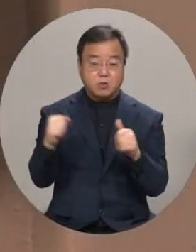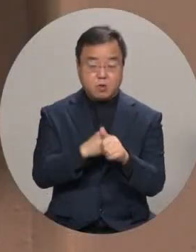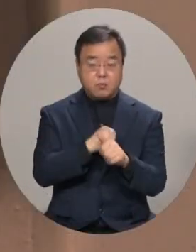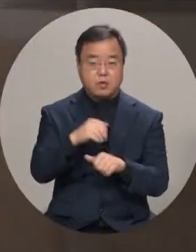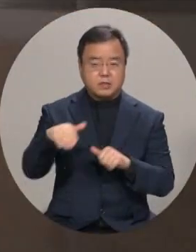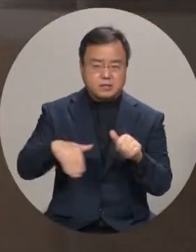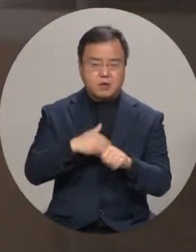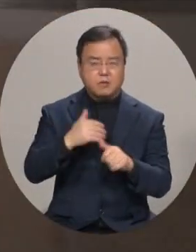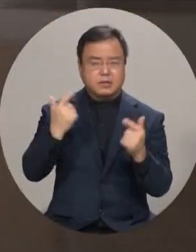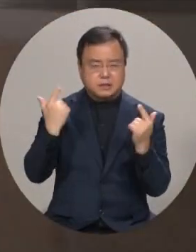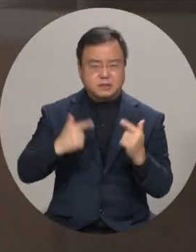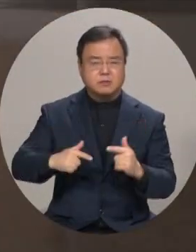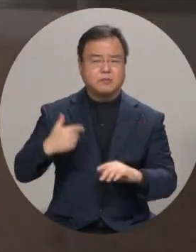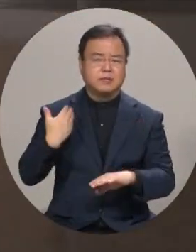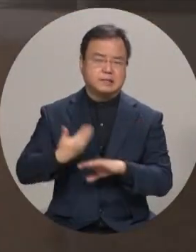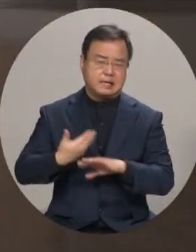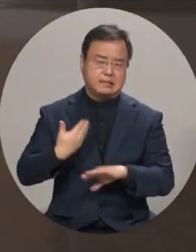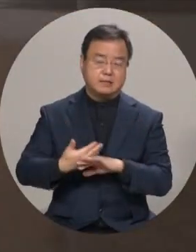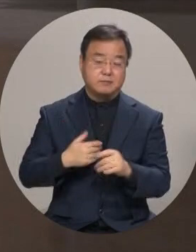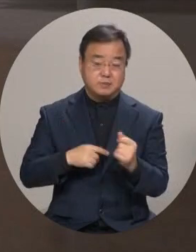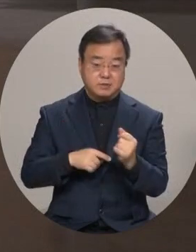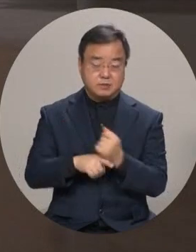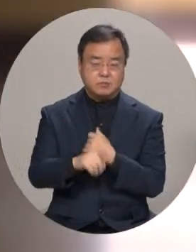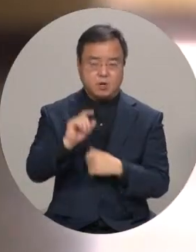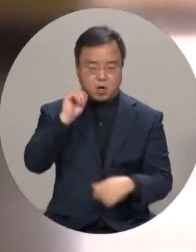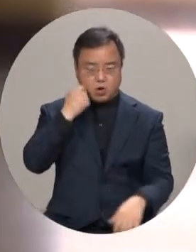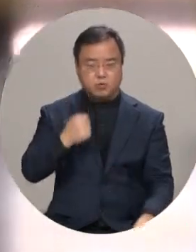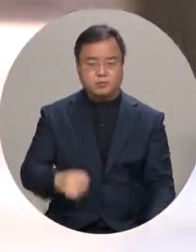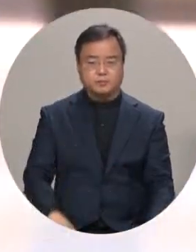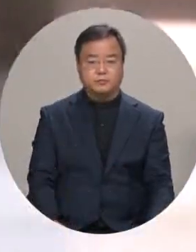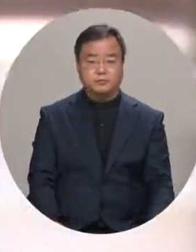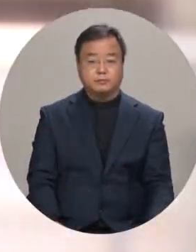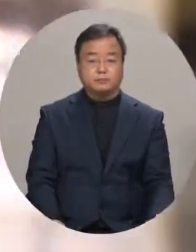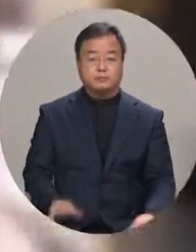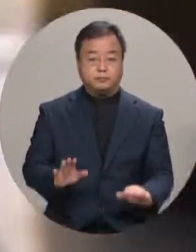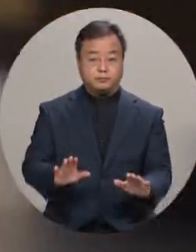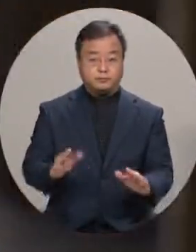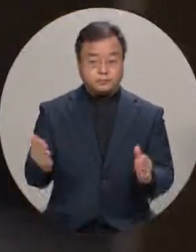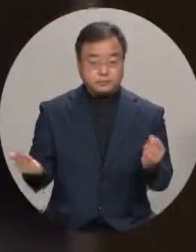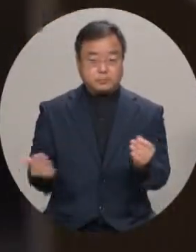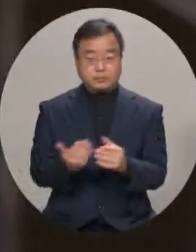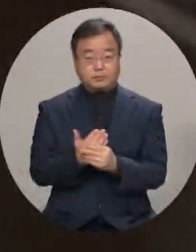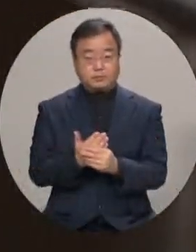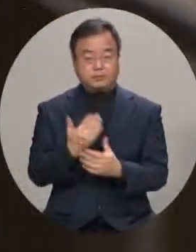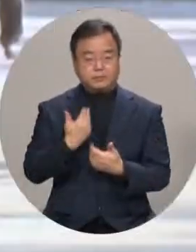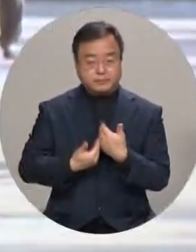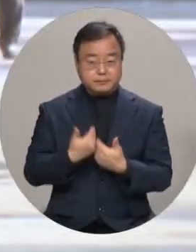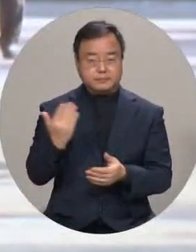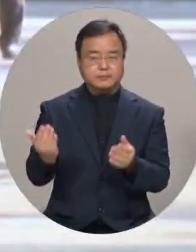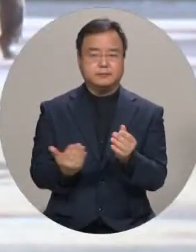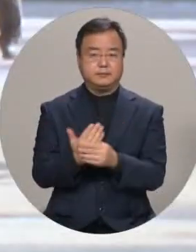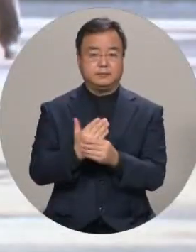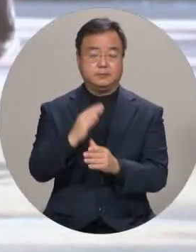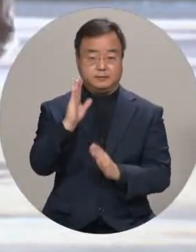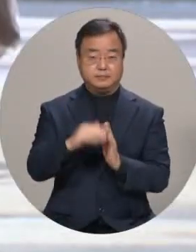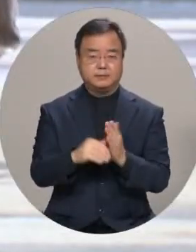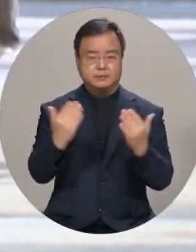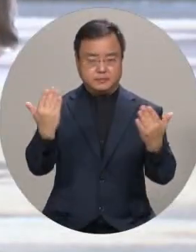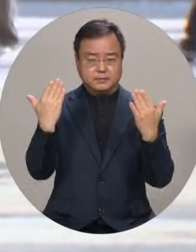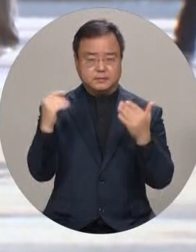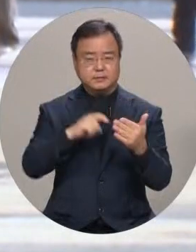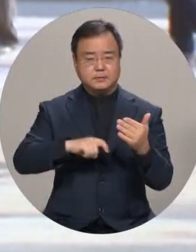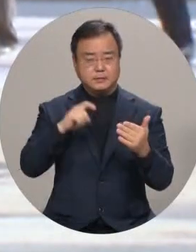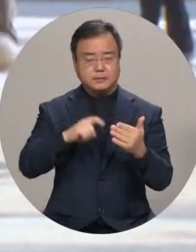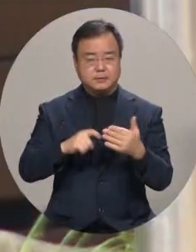매번 다르기 때문에 이런 부분들을 가장 어려워하시거든요. 그래서 이것이 이런 갈등 상황이 발생됐을 때 학교 안에서 이렇게